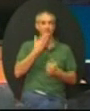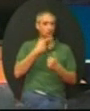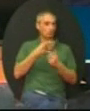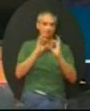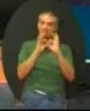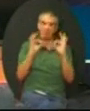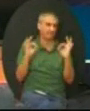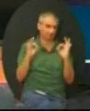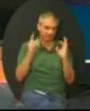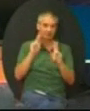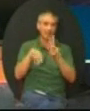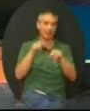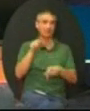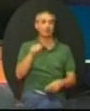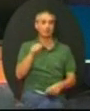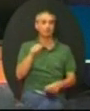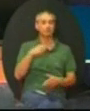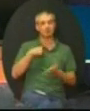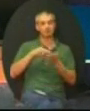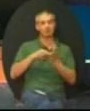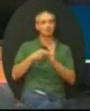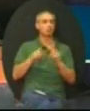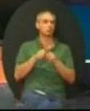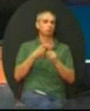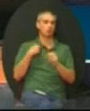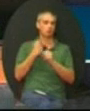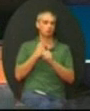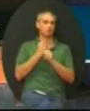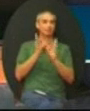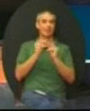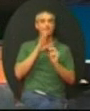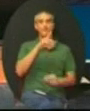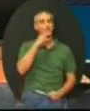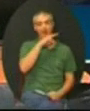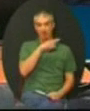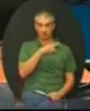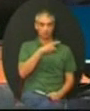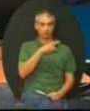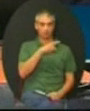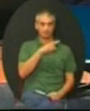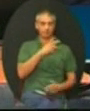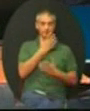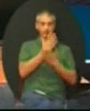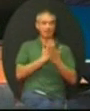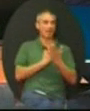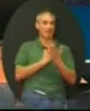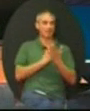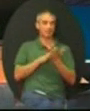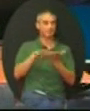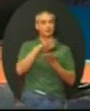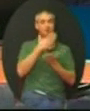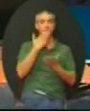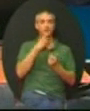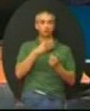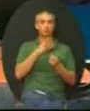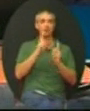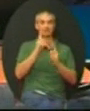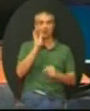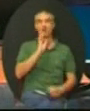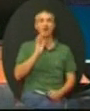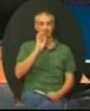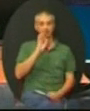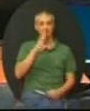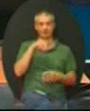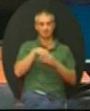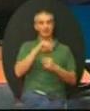היא אפס וצריך לטפל בזה, תכננו, כמו שאנחנו עושים עם מעלה אדומים, חלק ממטרופולין ירושלים, אבל עדיין